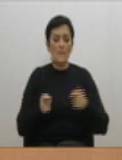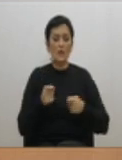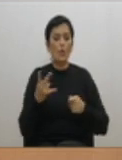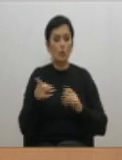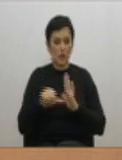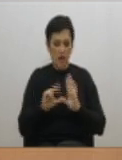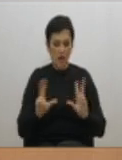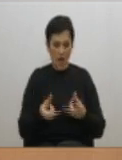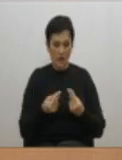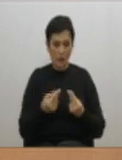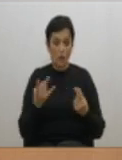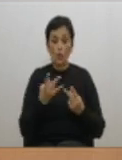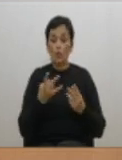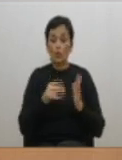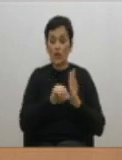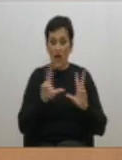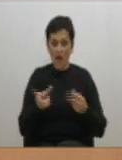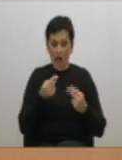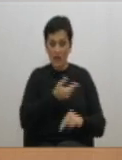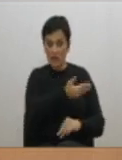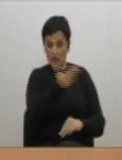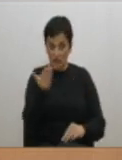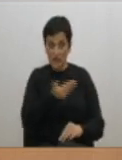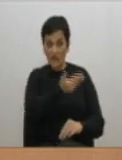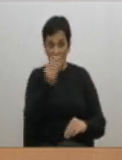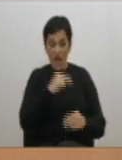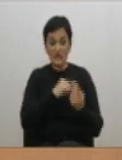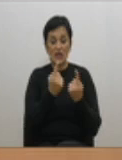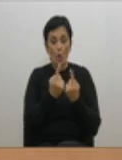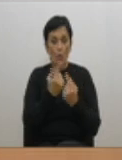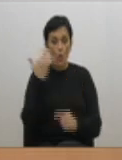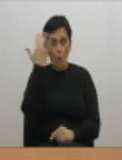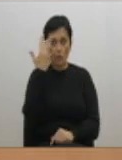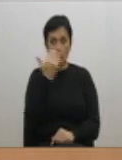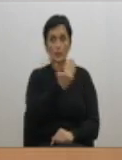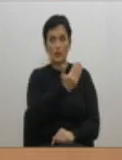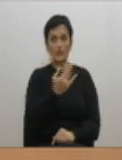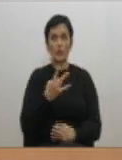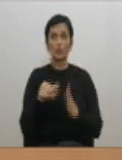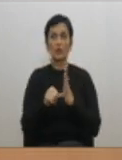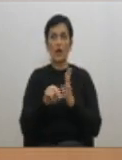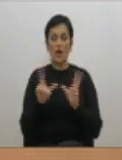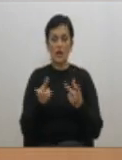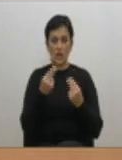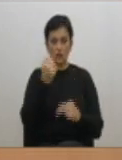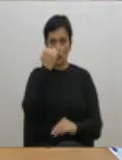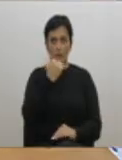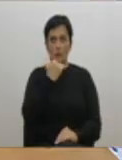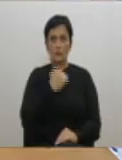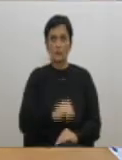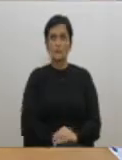გადარჩეს, უნდა გადაარჩინოთ. თქვენ, კოლეგა ოცნებელებო, თქვენ უნდა გადაარჩინოთ. გმადლობთ.